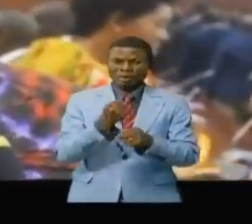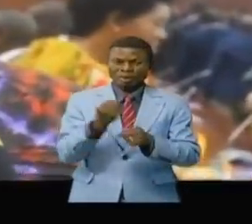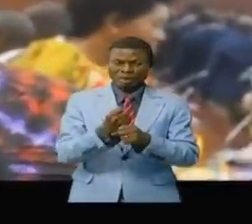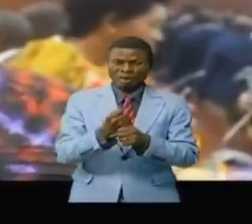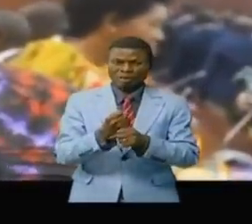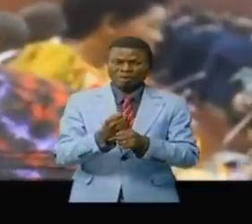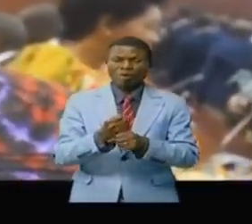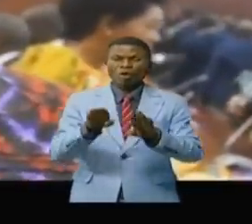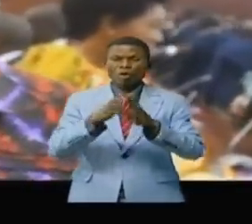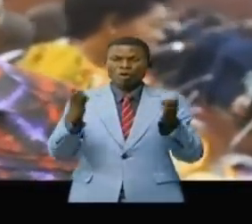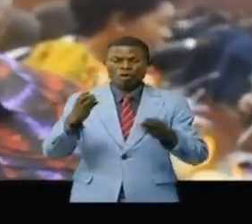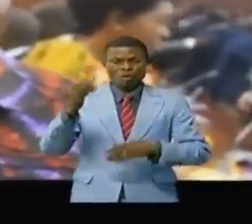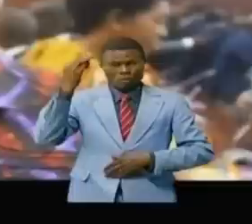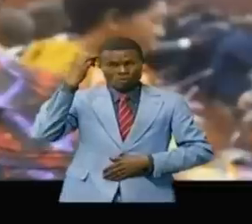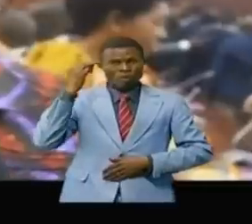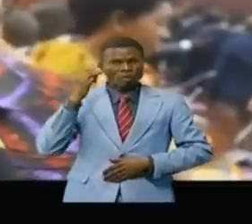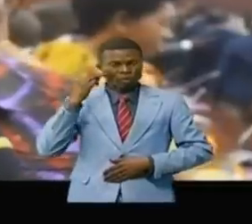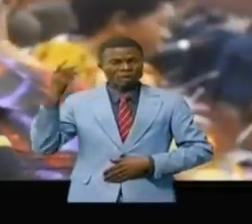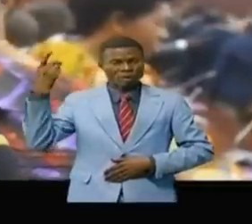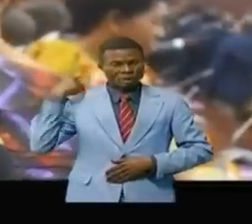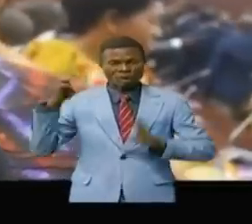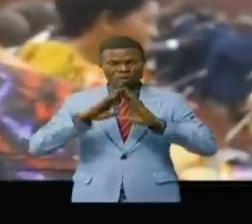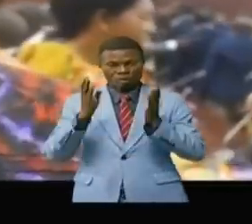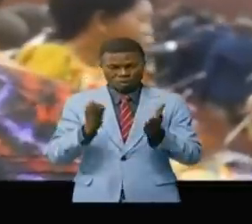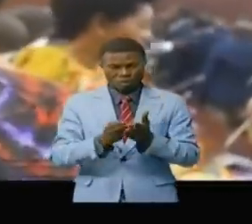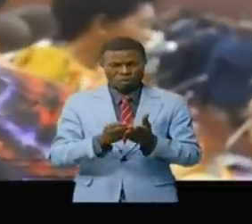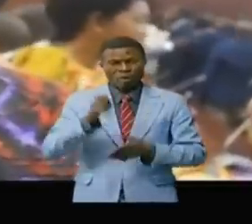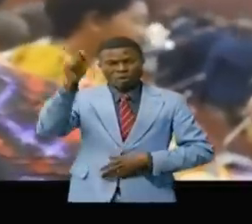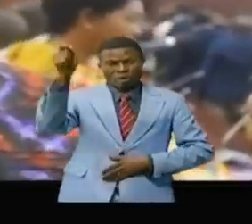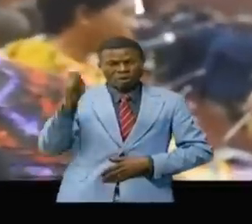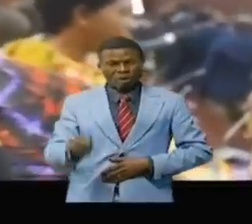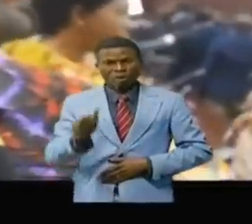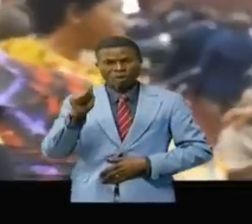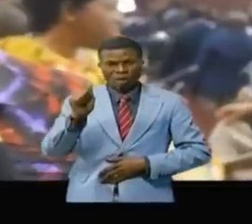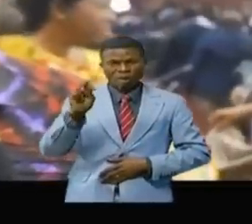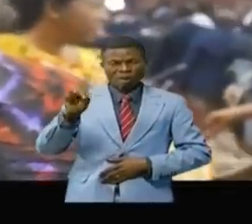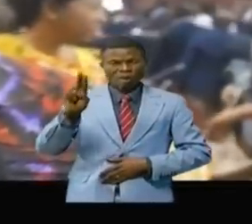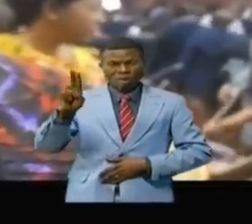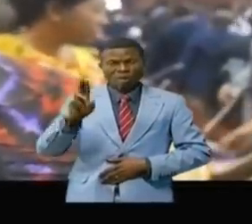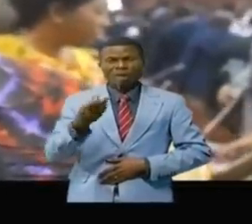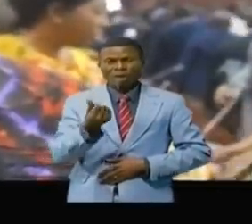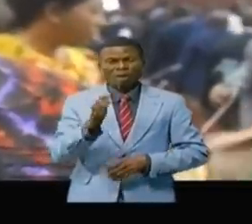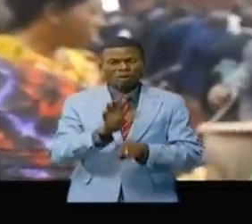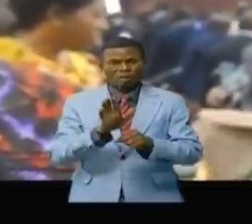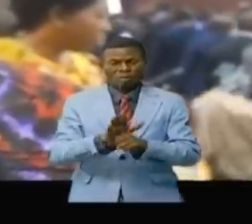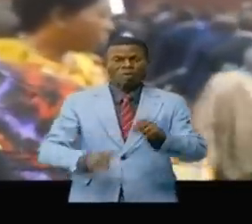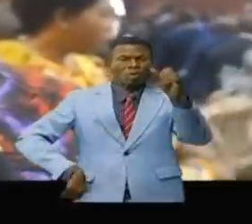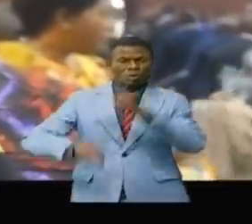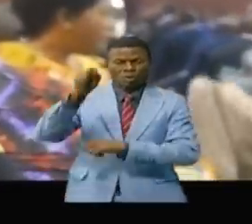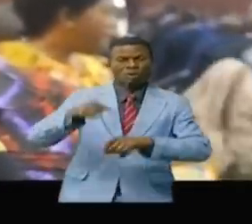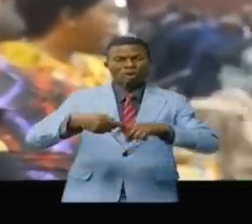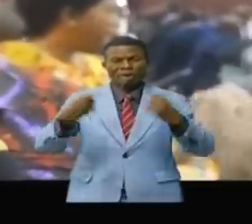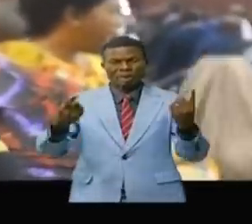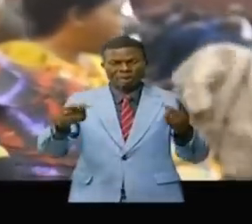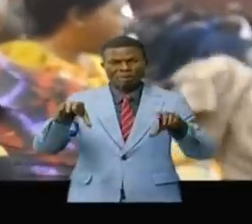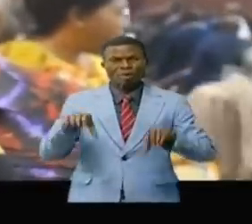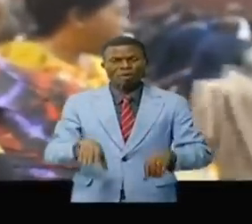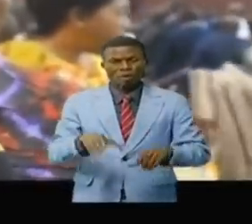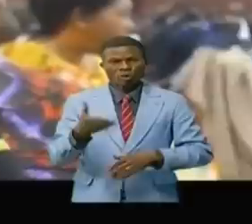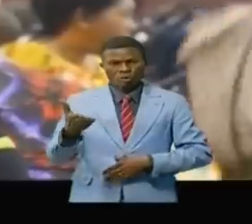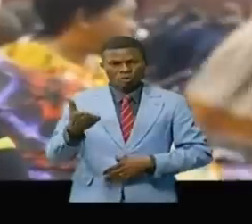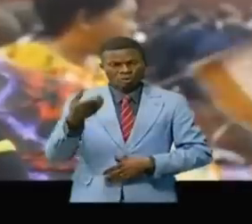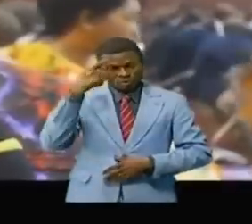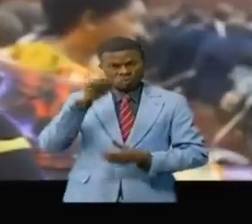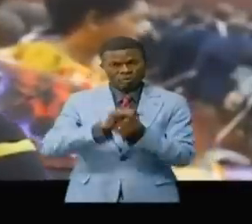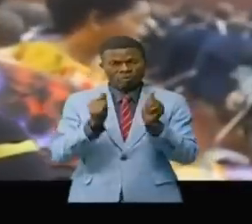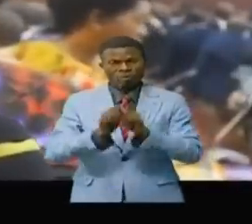intervenir, l'armée et les forces de sécurité auront les moyens conséquents permettant à bouter l'ennemi hors territoire national. En ce qui